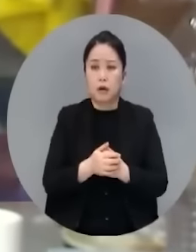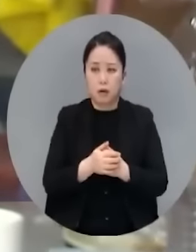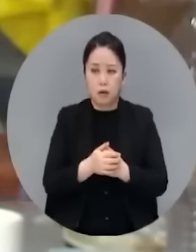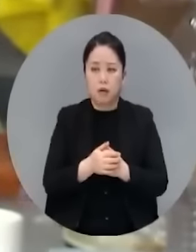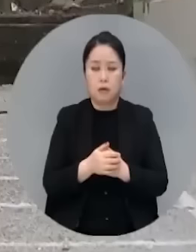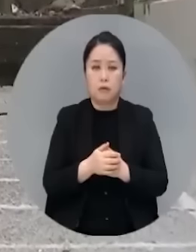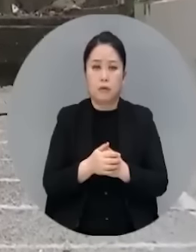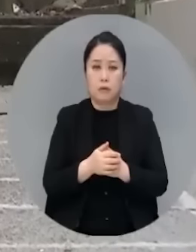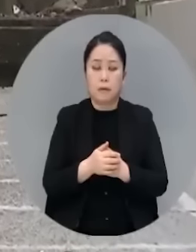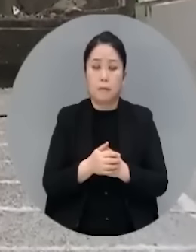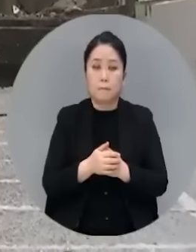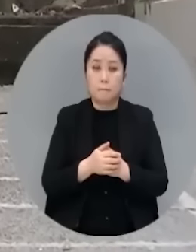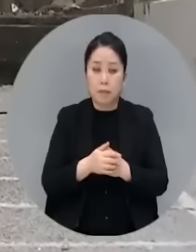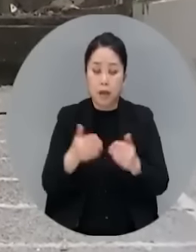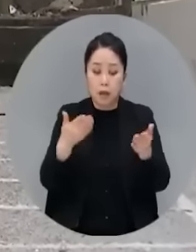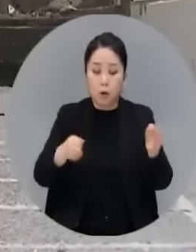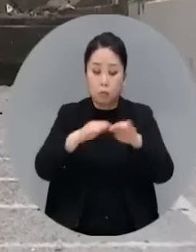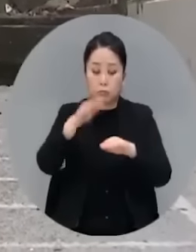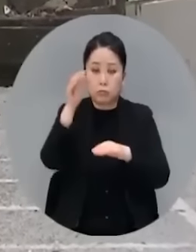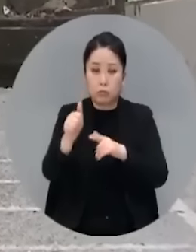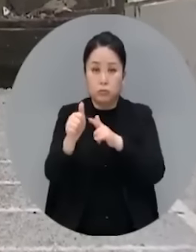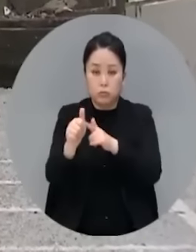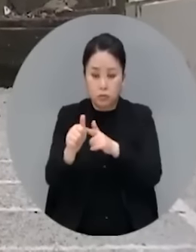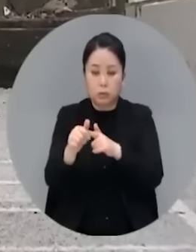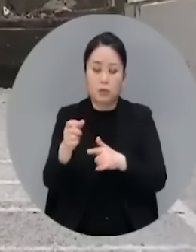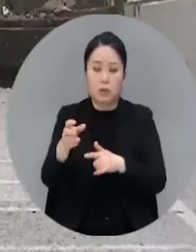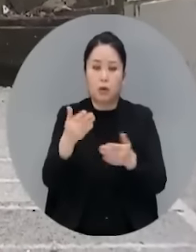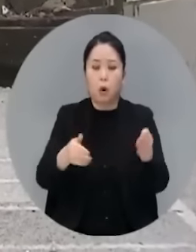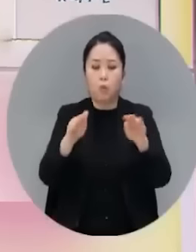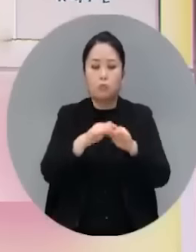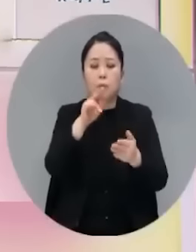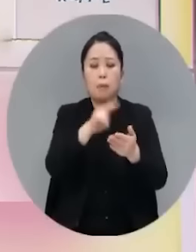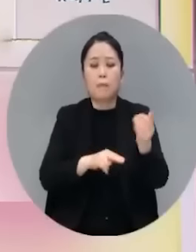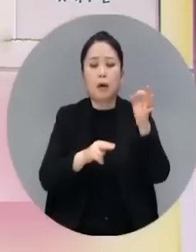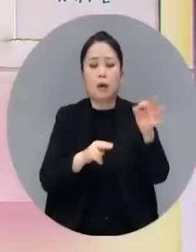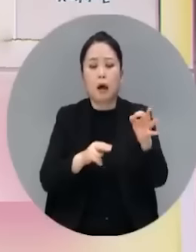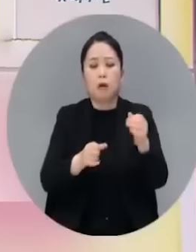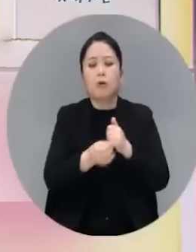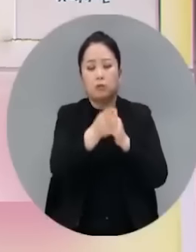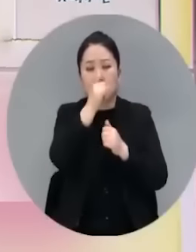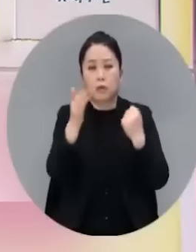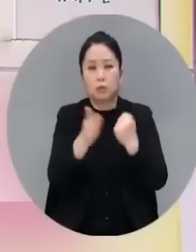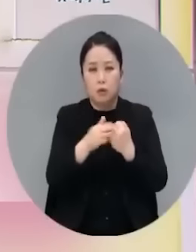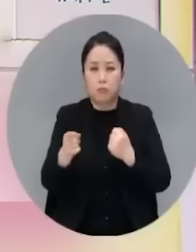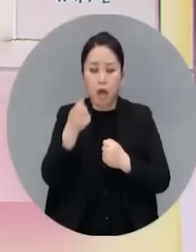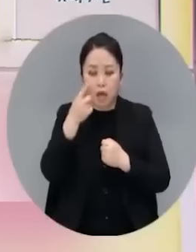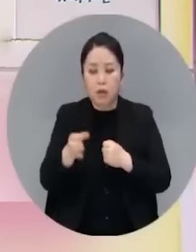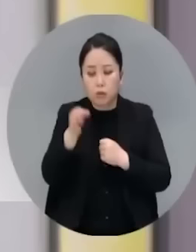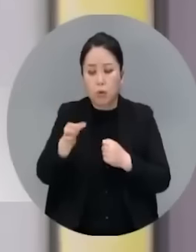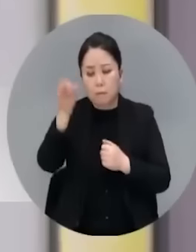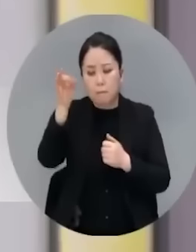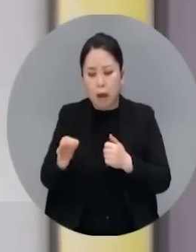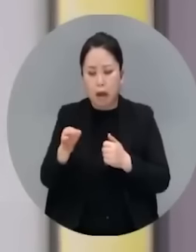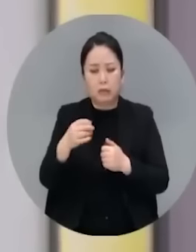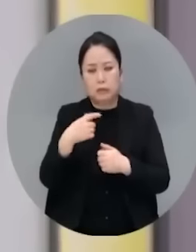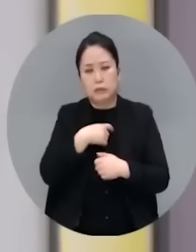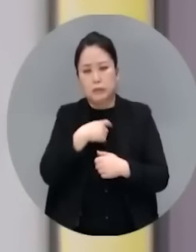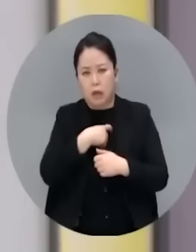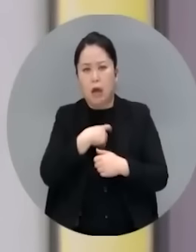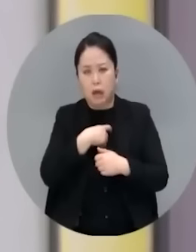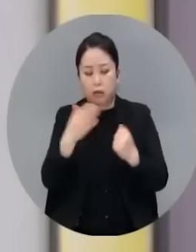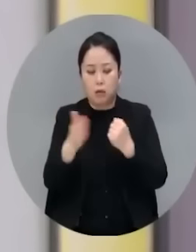거죠. 건물주들이 건물값에 영향을 미친다며 활황기에 올랐던 임대료를 낮추길 꺼리는 것도 상권 침체의